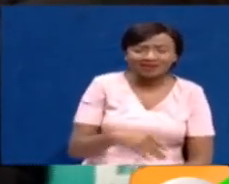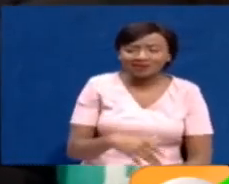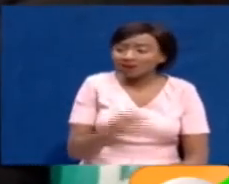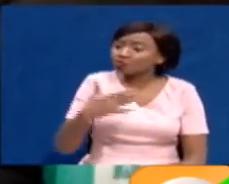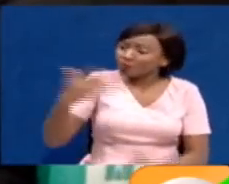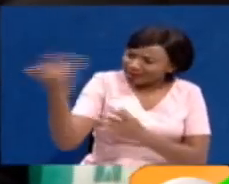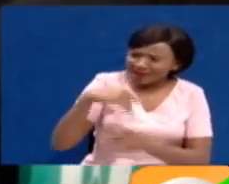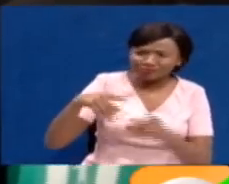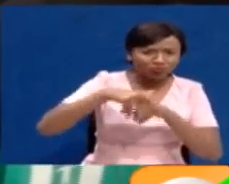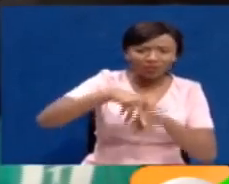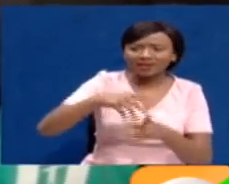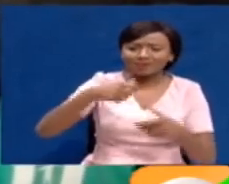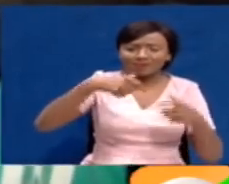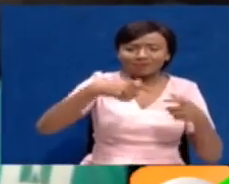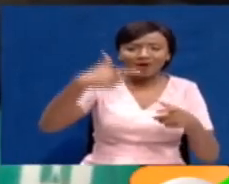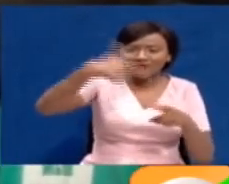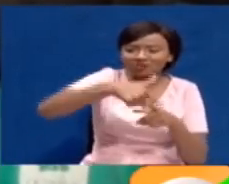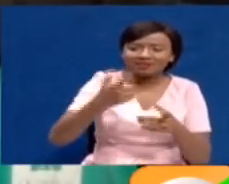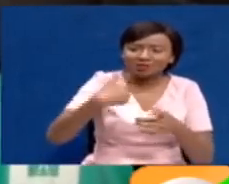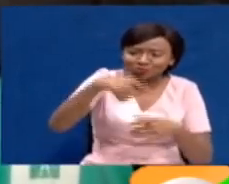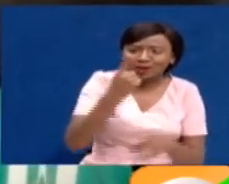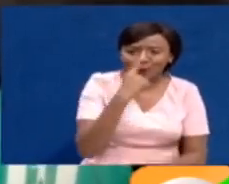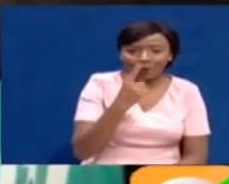sasa hizi. Tuende niwekee mafuta ni kupeleka.